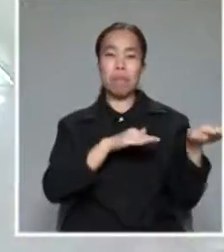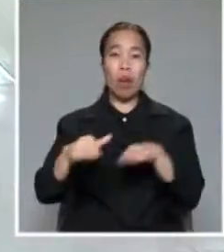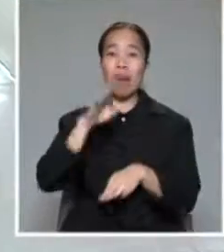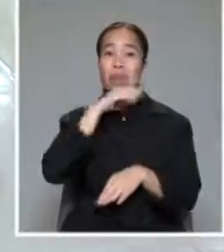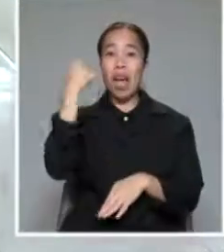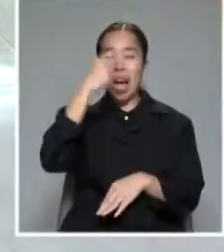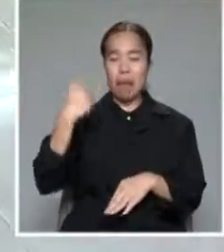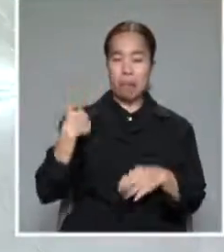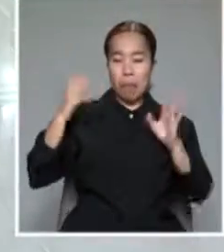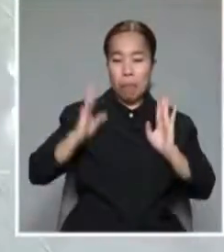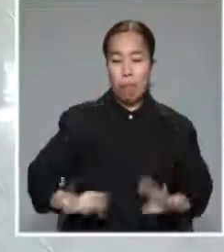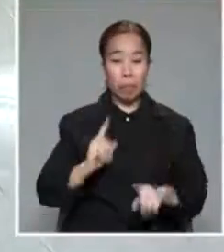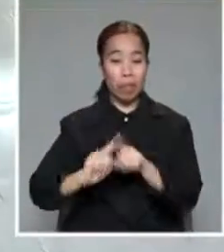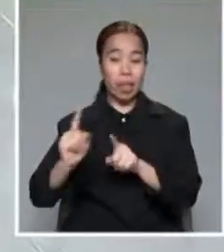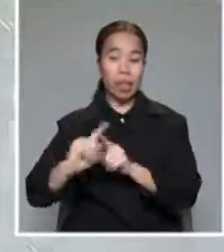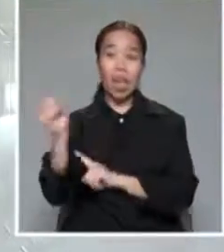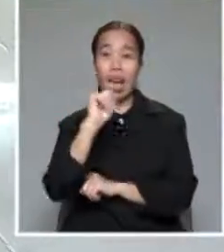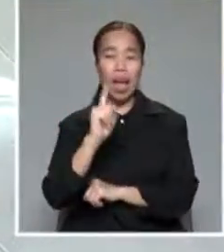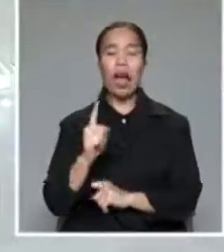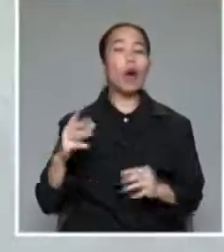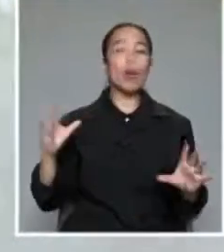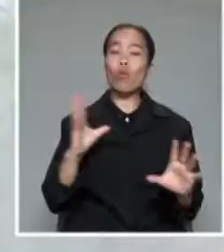ามันๆอะไรก็ใส่ม